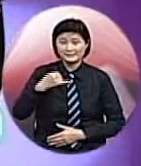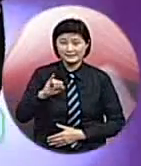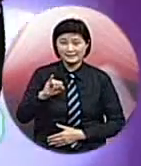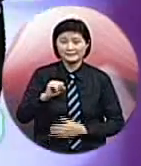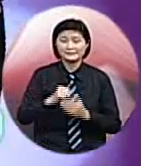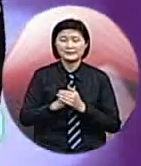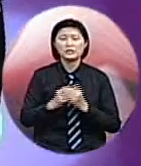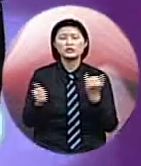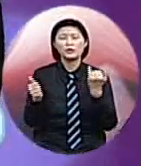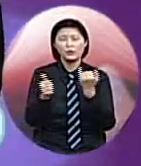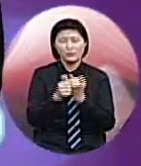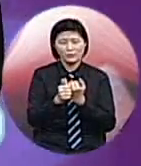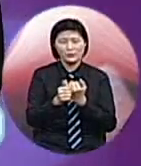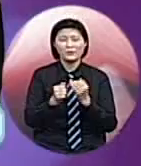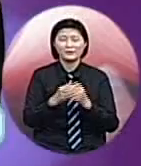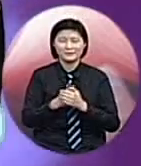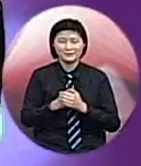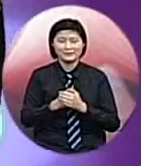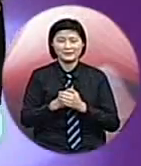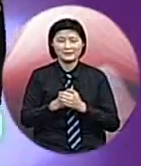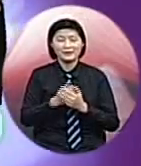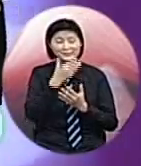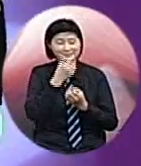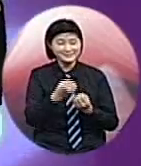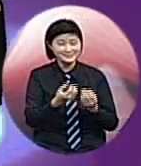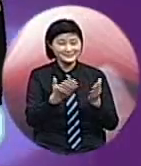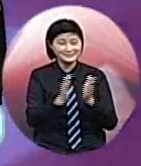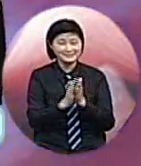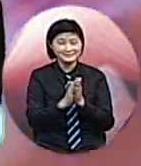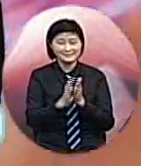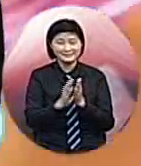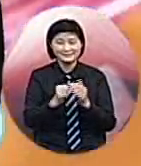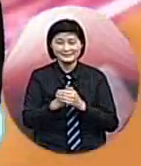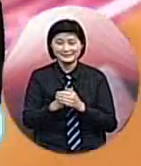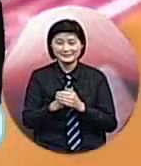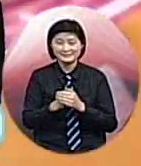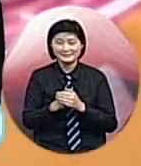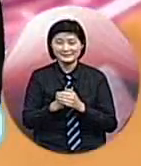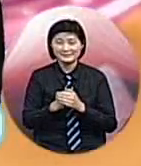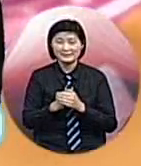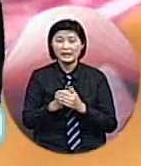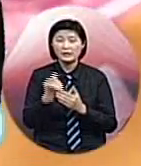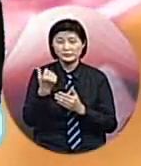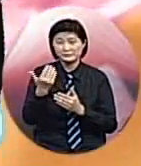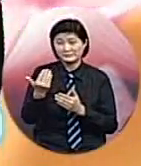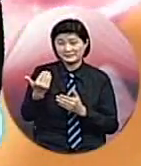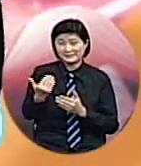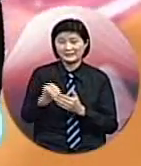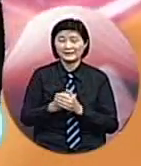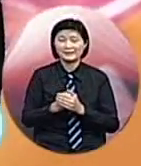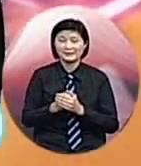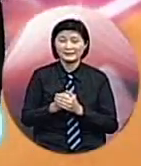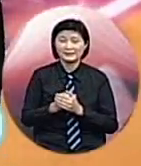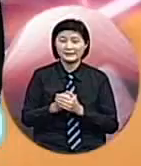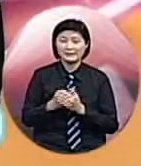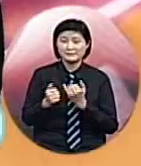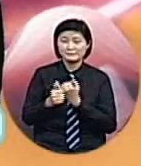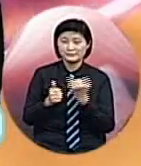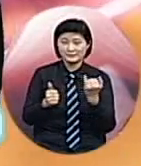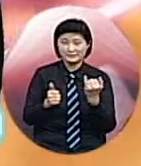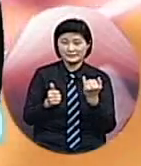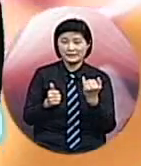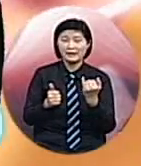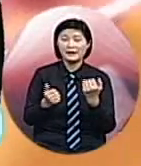네. 결혼해요. 아, 좋은 소식. 축하드립니다. 그래서 바로 예. 좀 전에 예. 예. 이 사람하고 계약